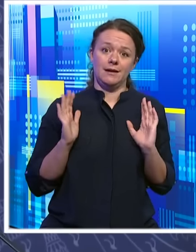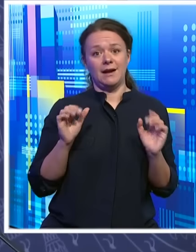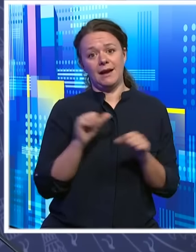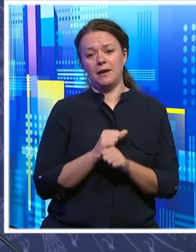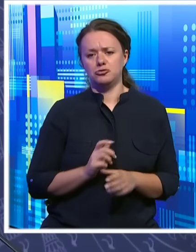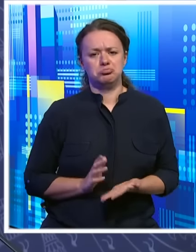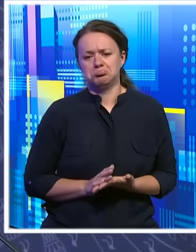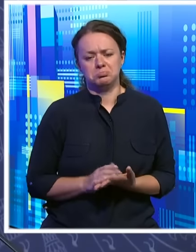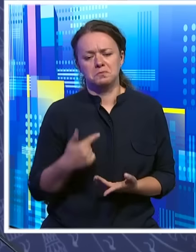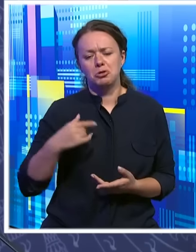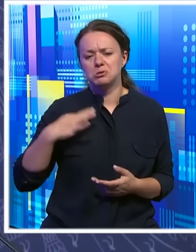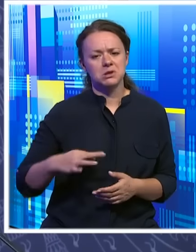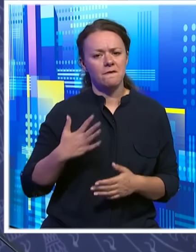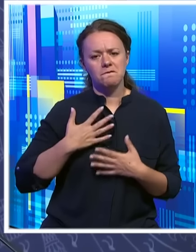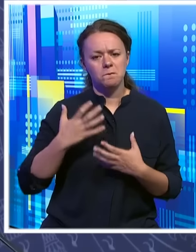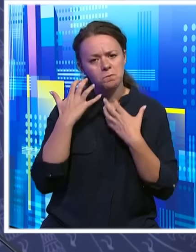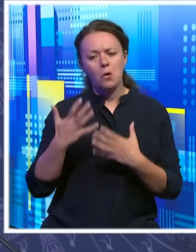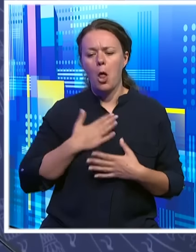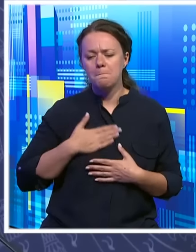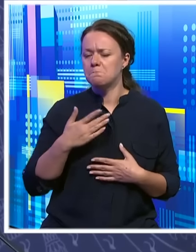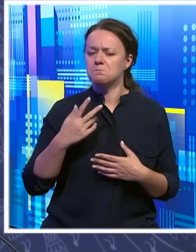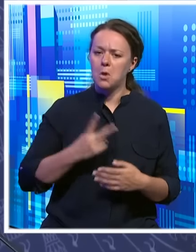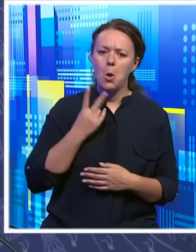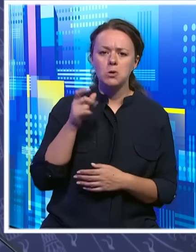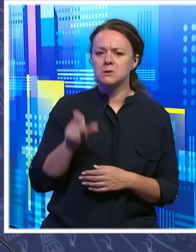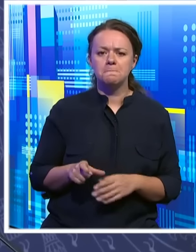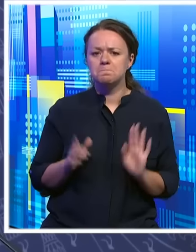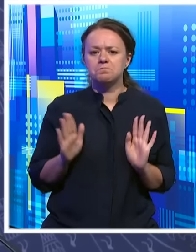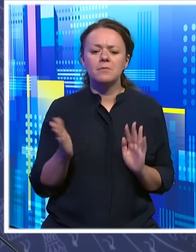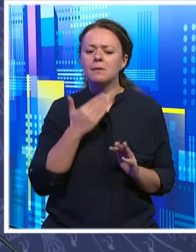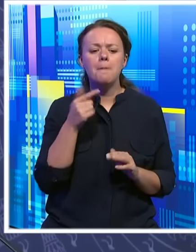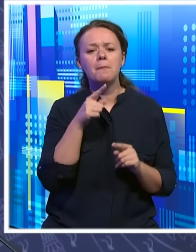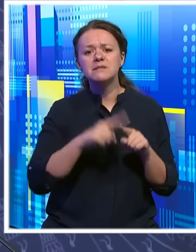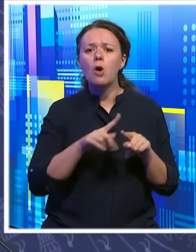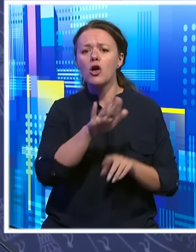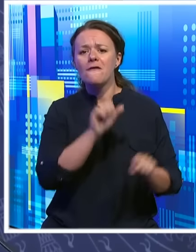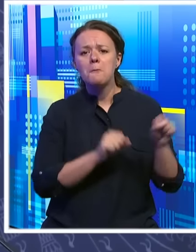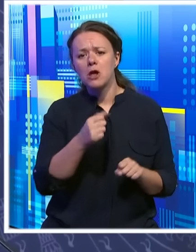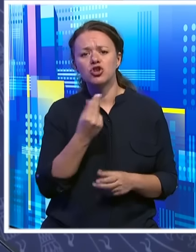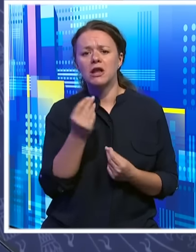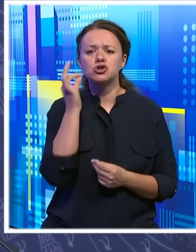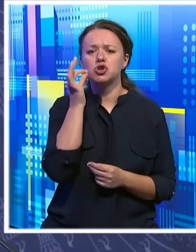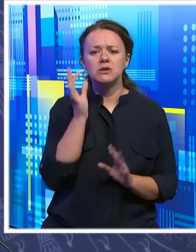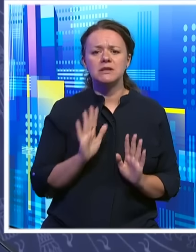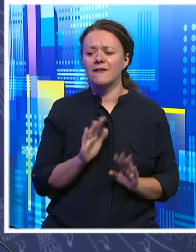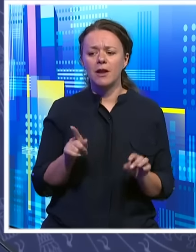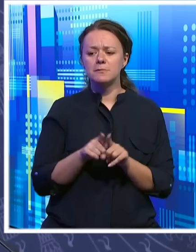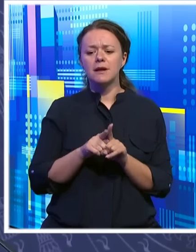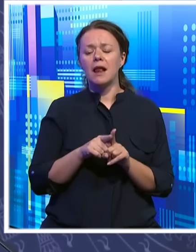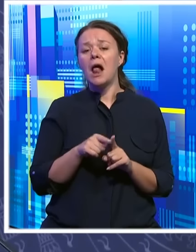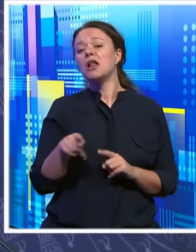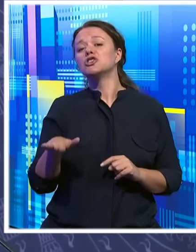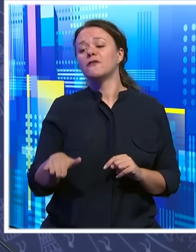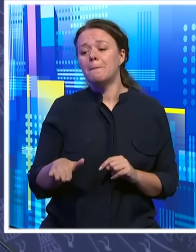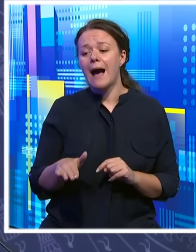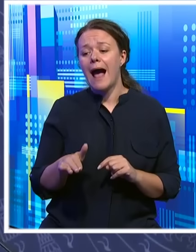i nisam vidio nikakav problem i ničim svog oca nije postideo. A ni ovaj mali, pravo da vam kažem, on